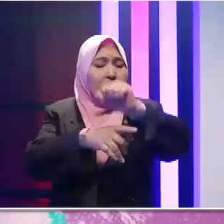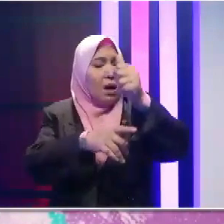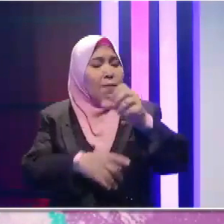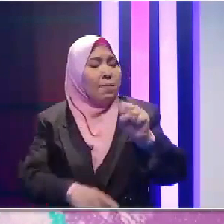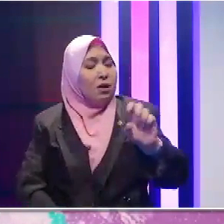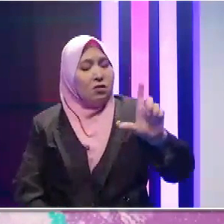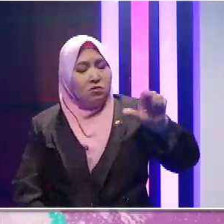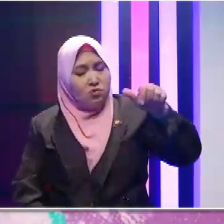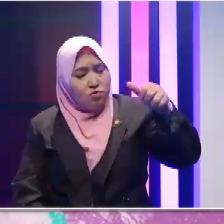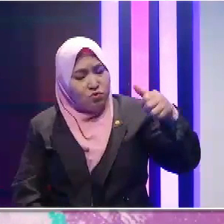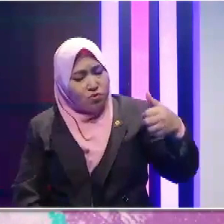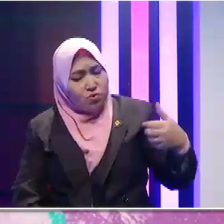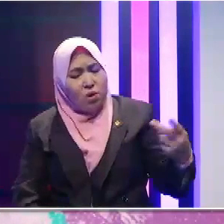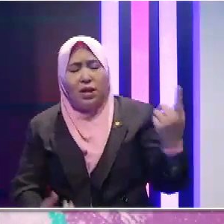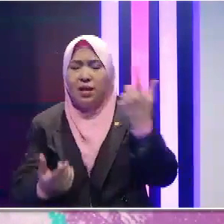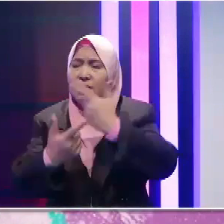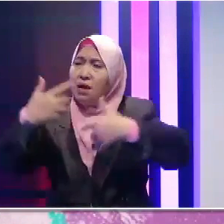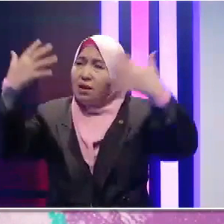من